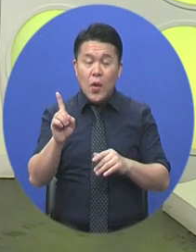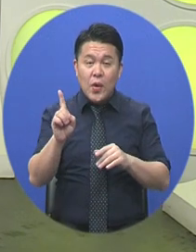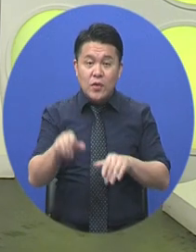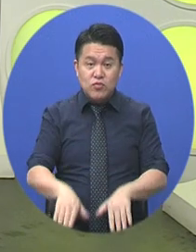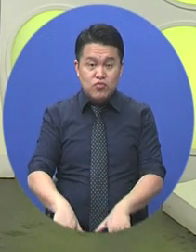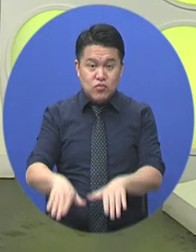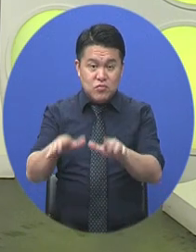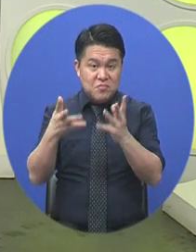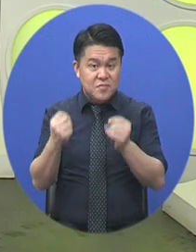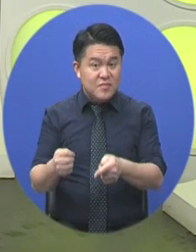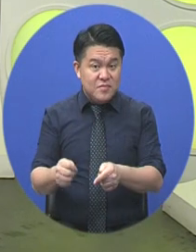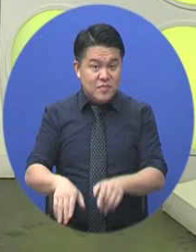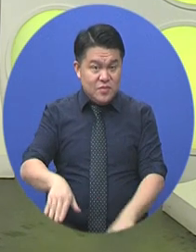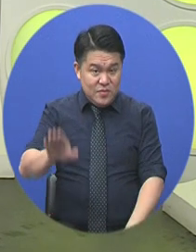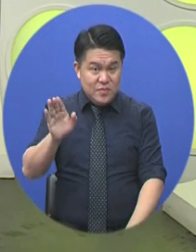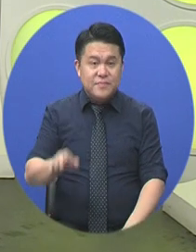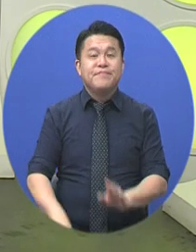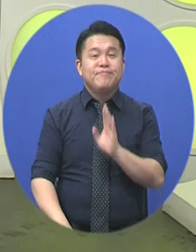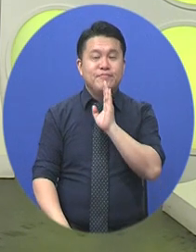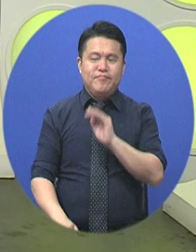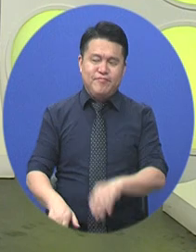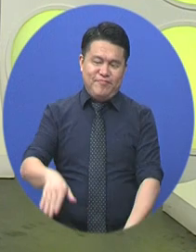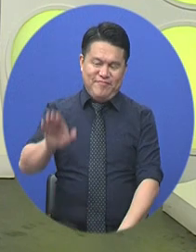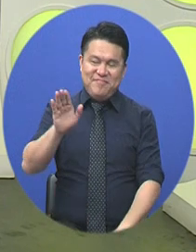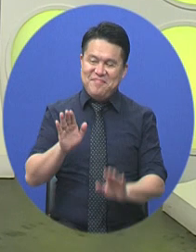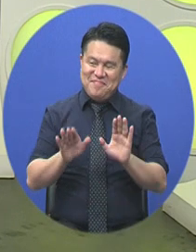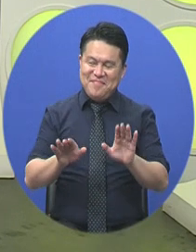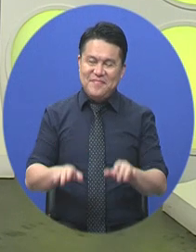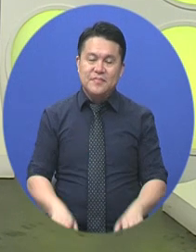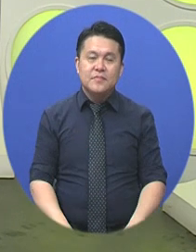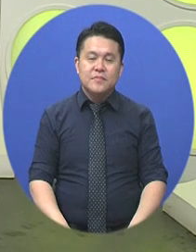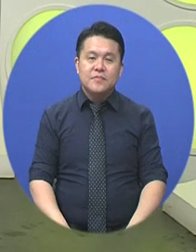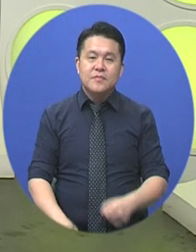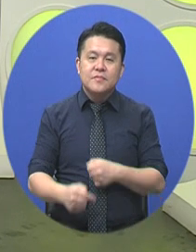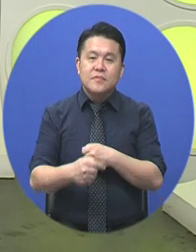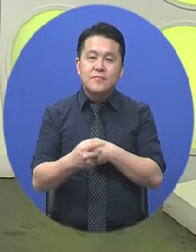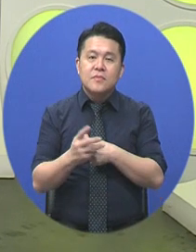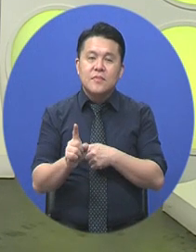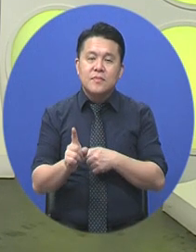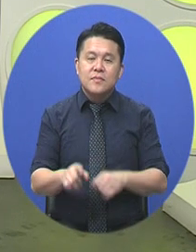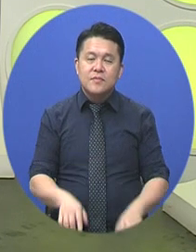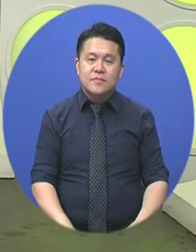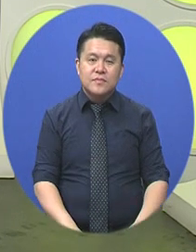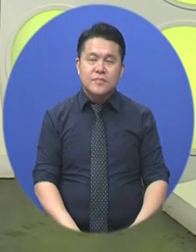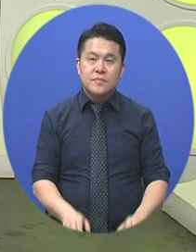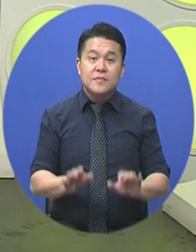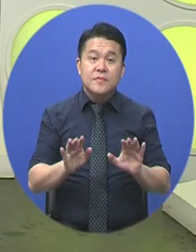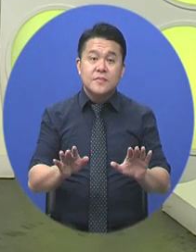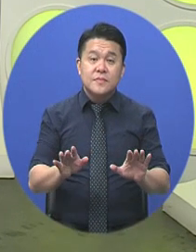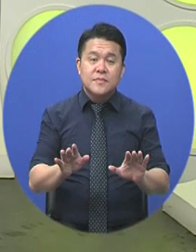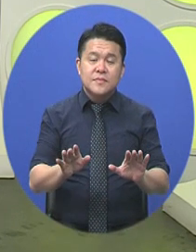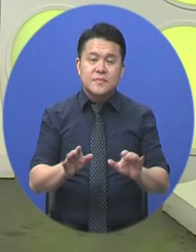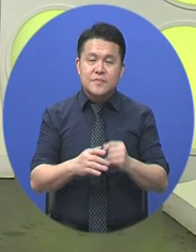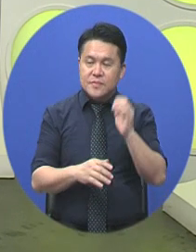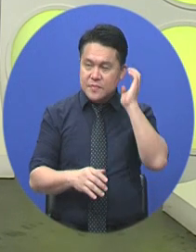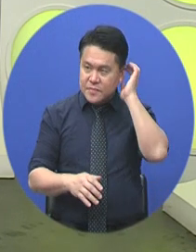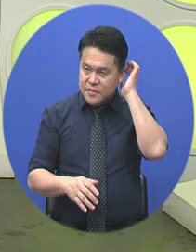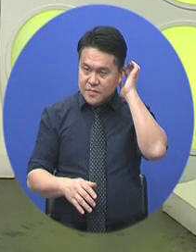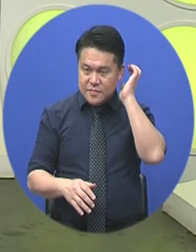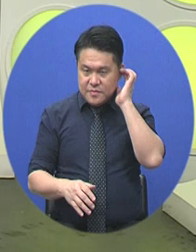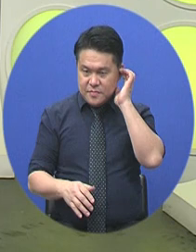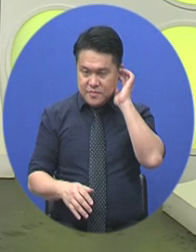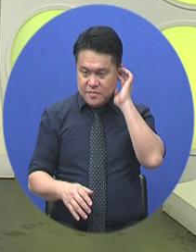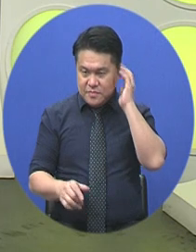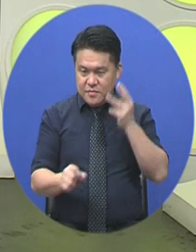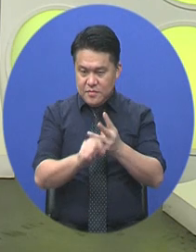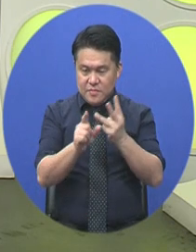많이 컸죠? 네, 많이 컸죠, 이제. 네. 지금 몇 학년, 몇 학년인가요? 이제 해가 바뀌어서 3월